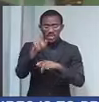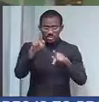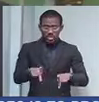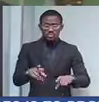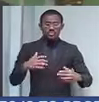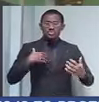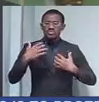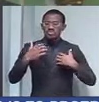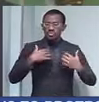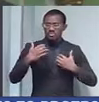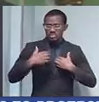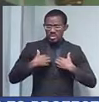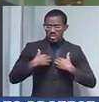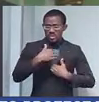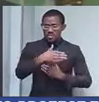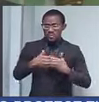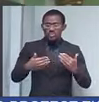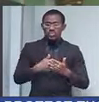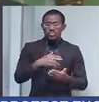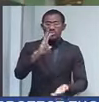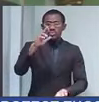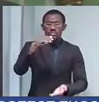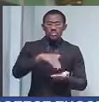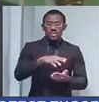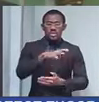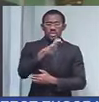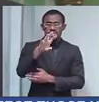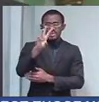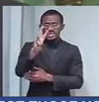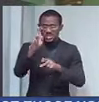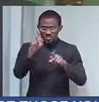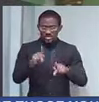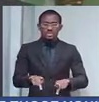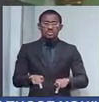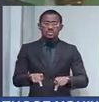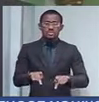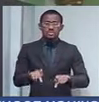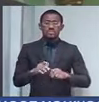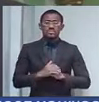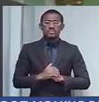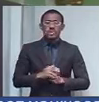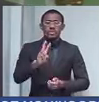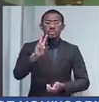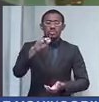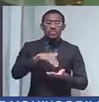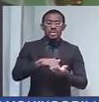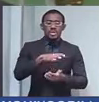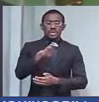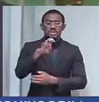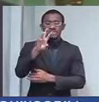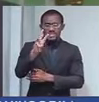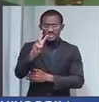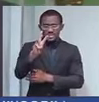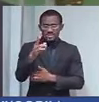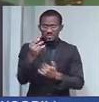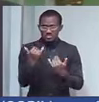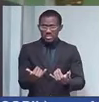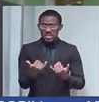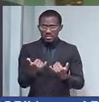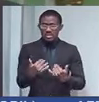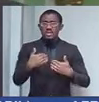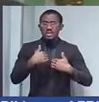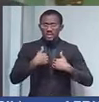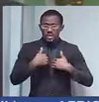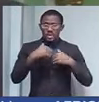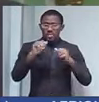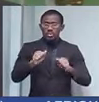et donc le nombre est tombé à 2406 personnes. Dans les 2406, nous avons maintenant le devoir de lancer la